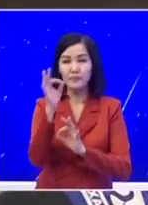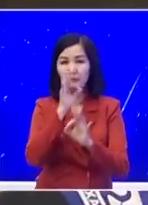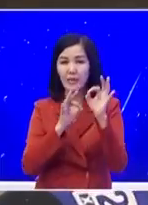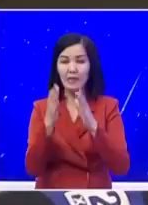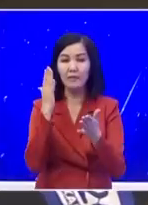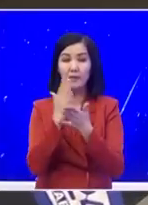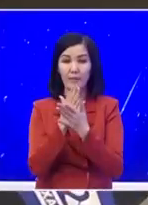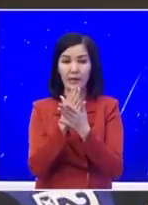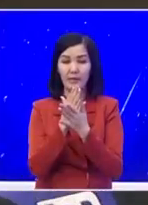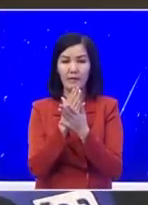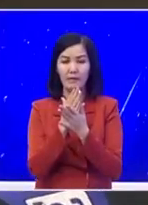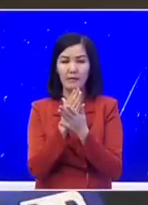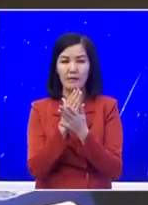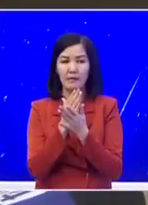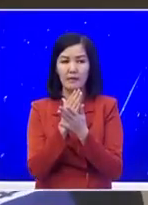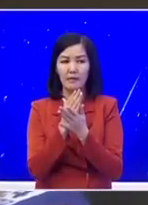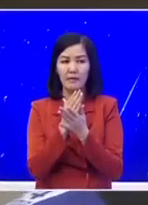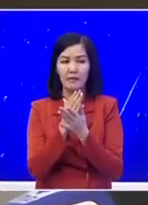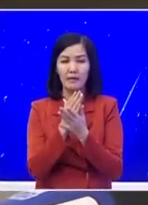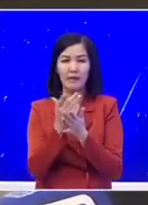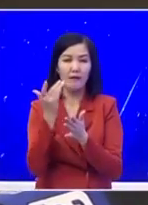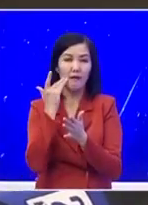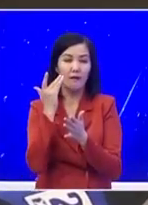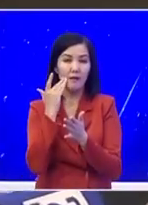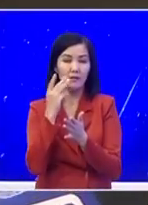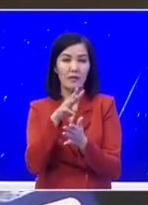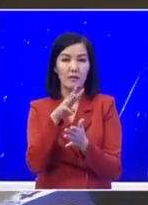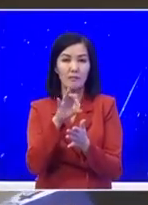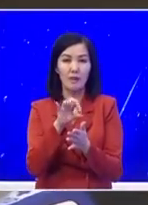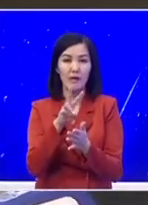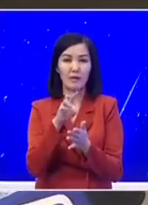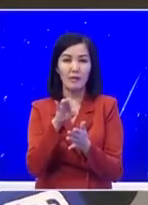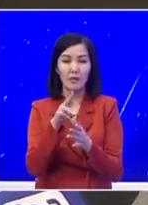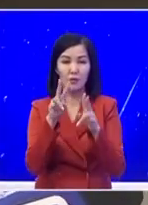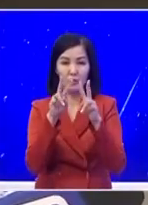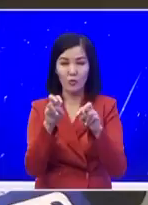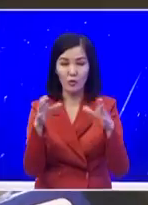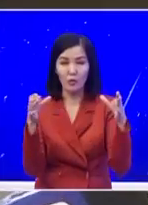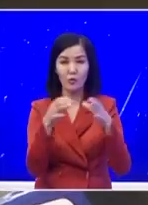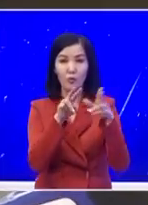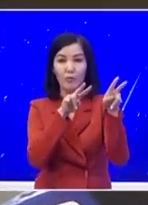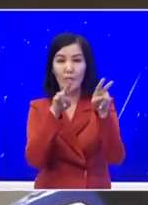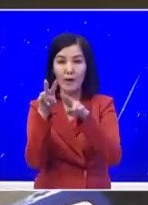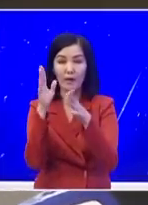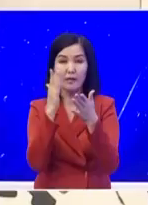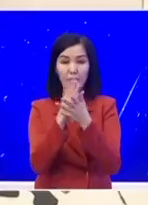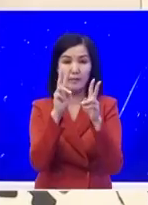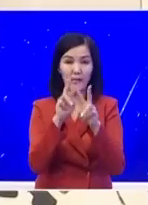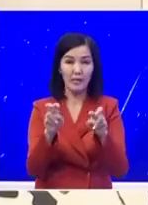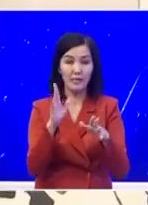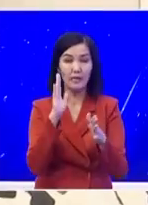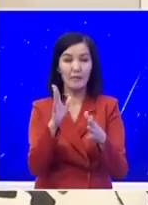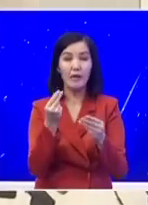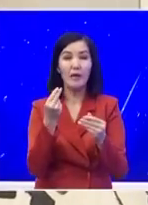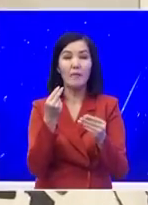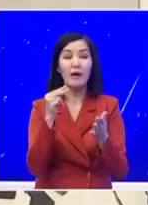келді. Оны біз әрқашаннан осы мониторинг группа мен бірге мониторинг етеміз, тексеріп отырамыз. Бағасы